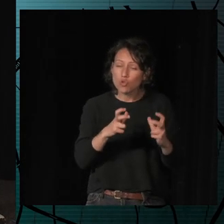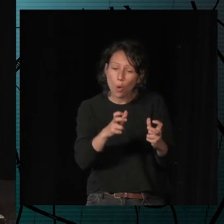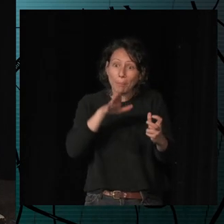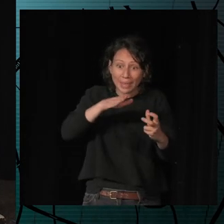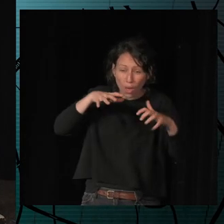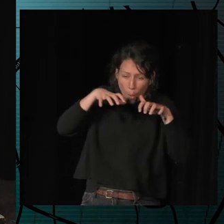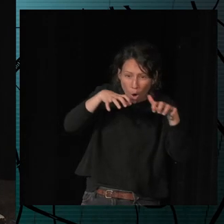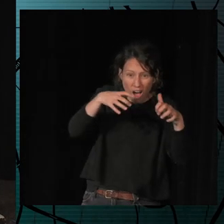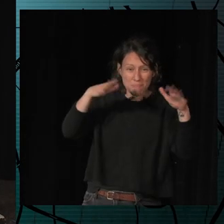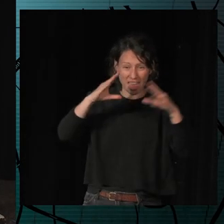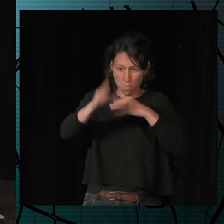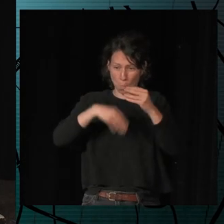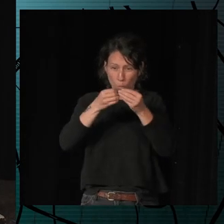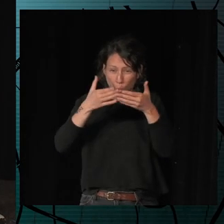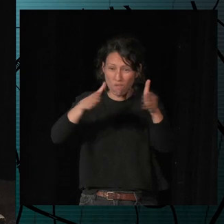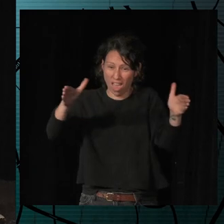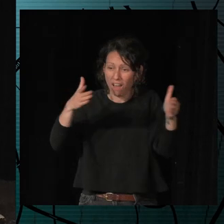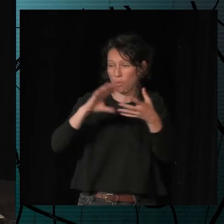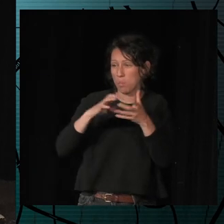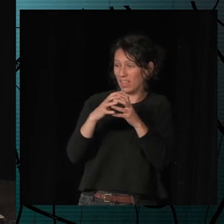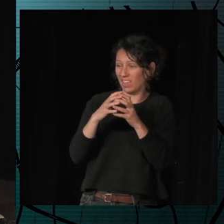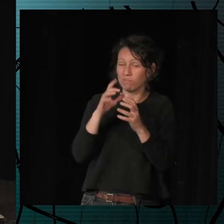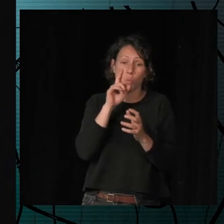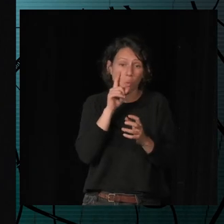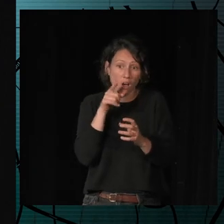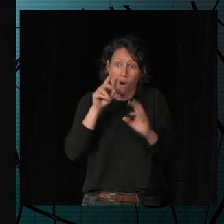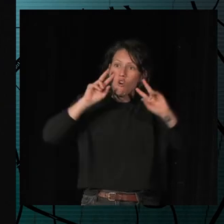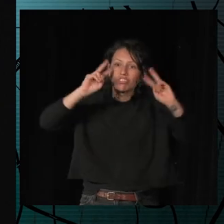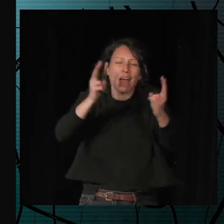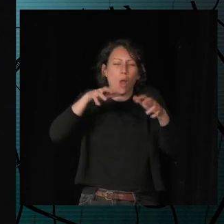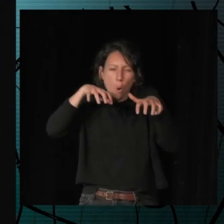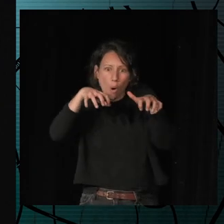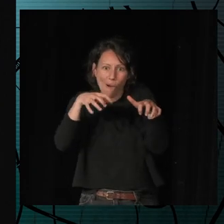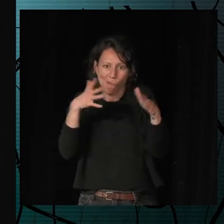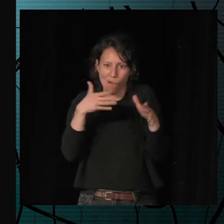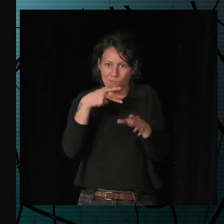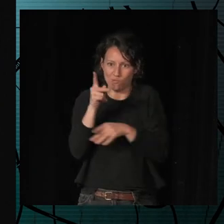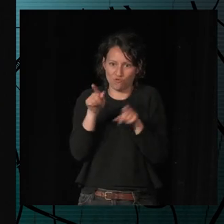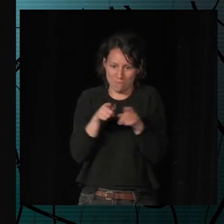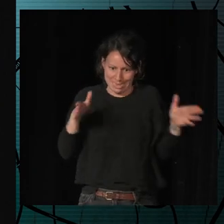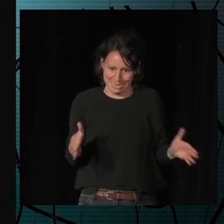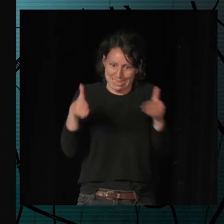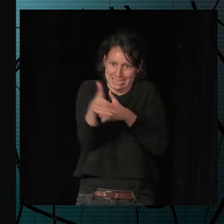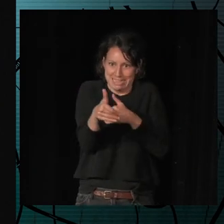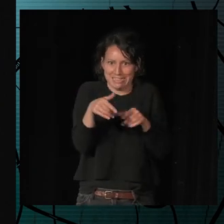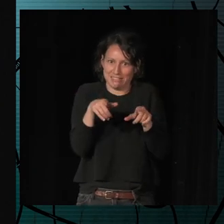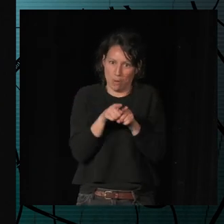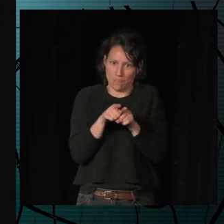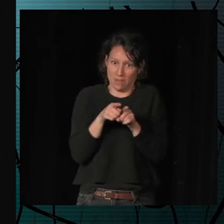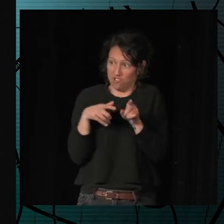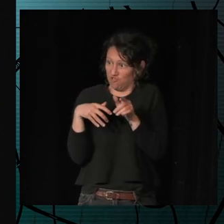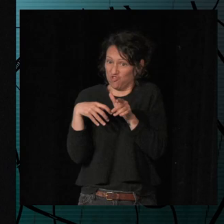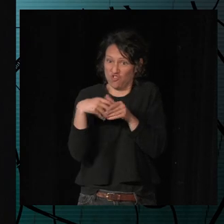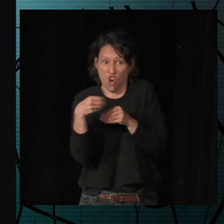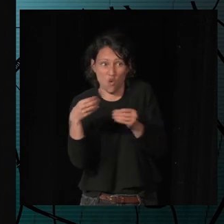fonction ement même de l'horreur c'est d'enfermer les gens on l'a vu Alone in the Dark c'est l'événement fondateur on enferme des gens dans une maison point et à partir de là faut